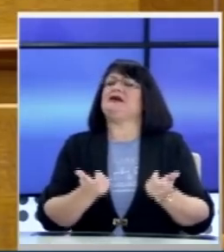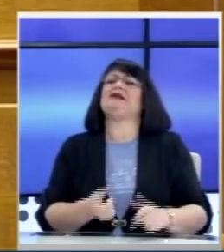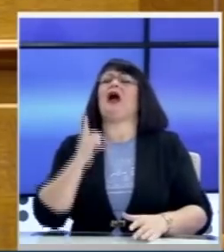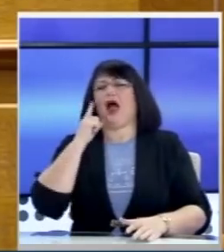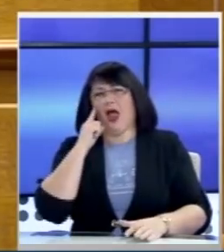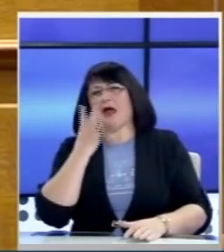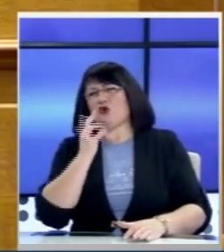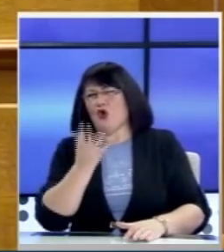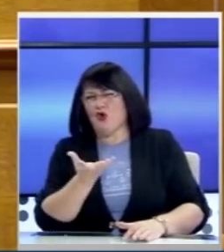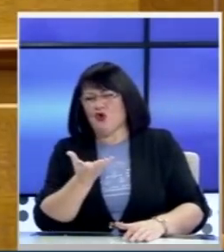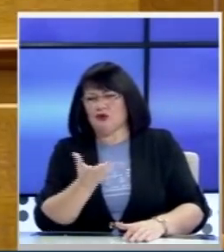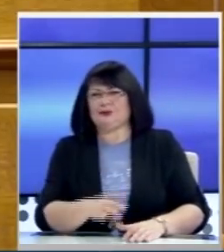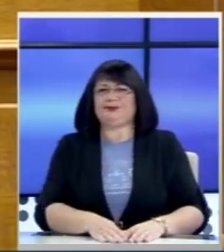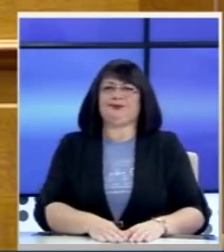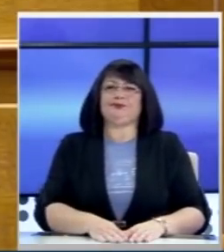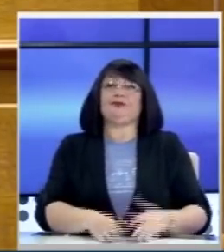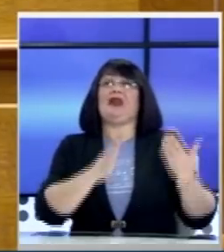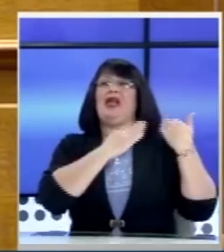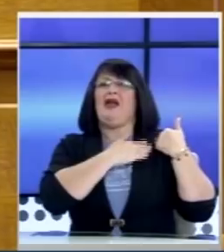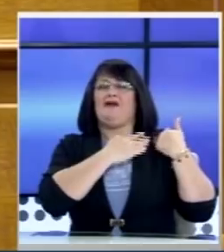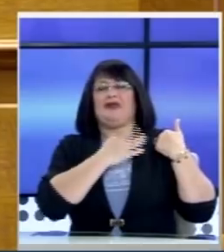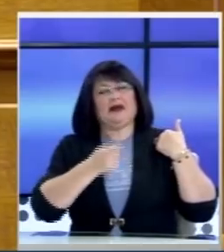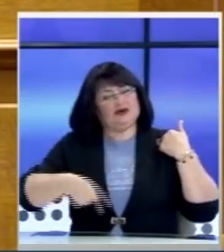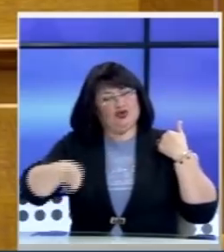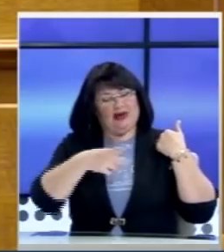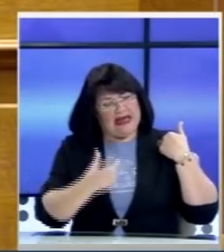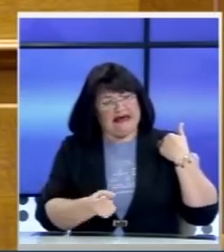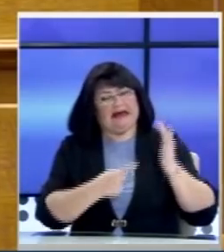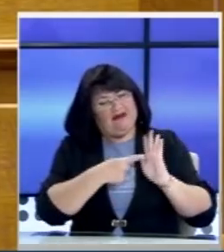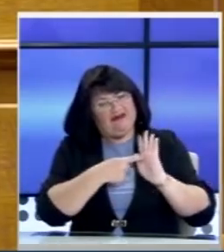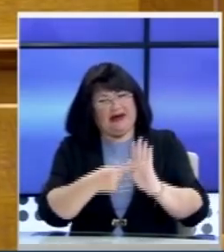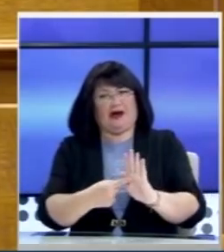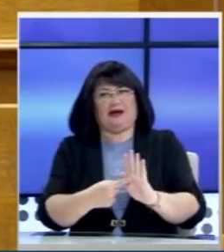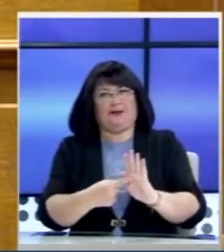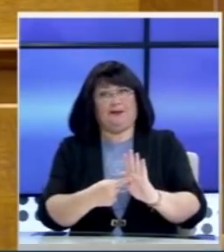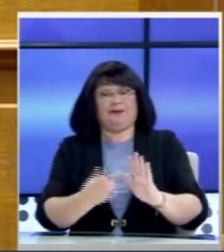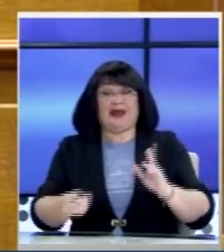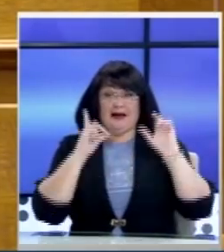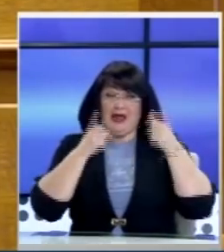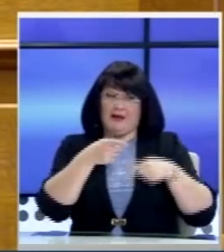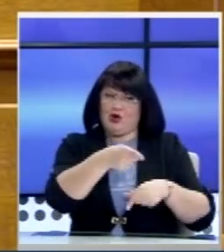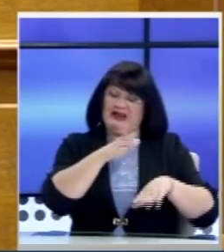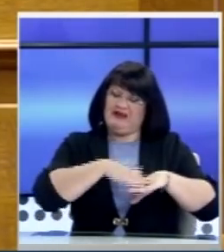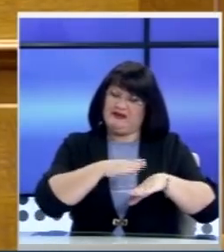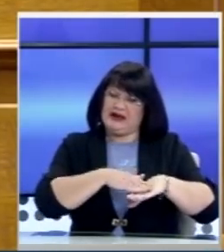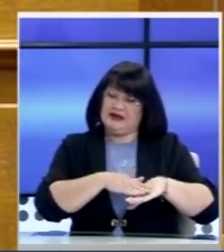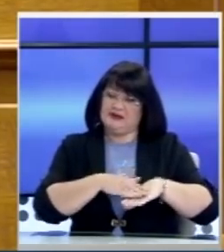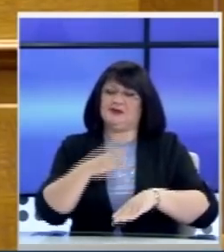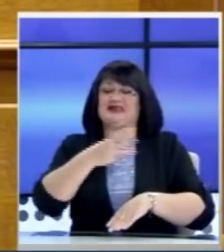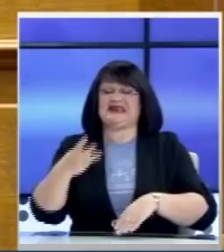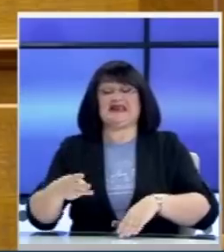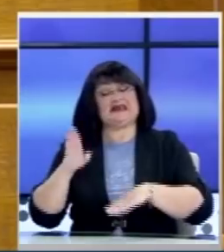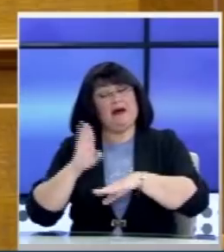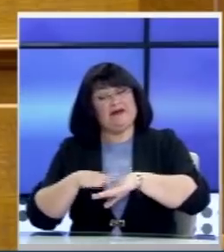απλά αποκαλύπτει τις ευθύνες που έχετε όλοι σας. Και εσείς κύριοι της Νέας Δημοκρατίας και εσείς κύριοι